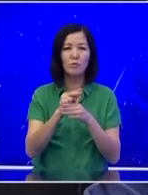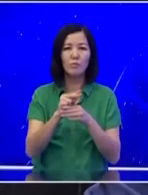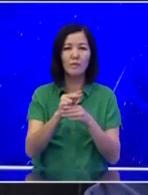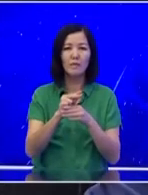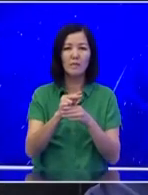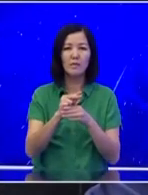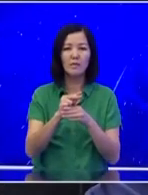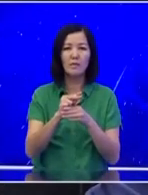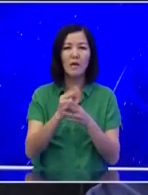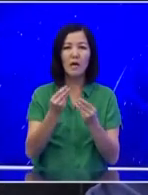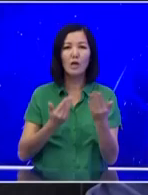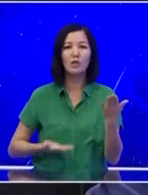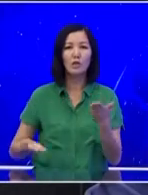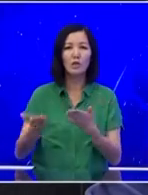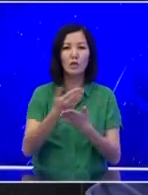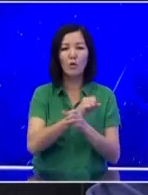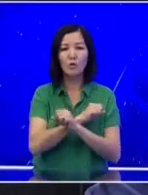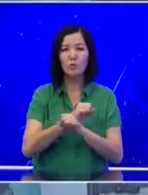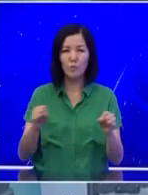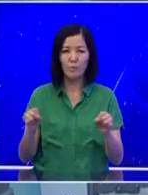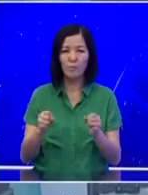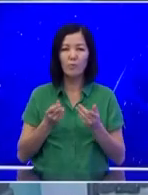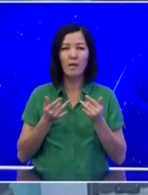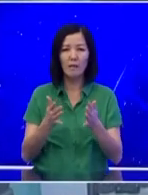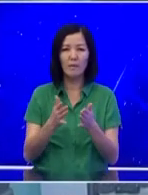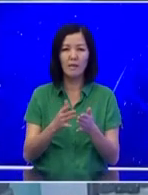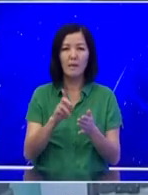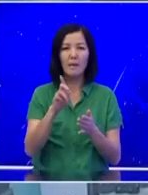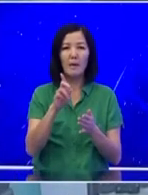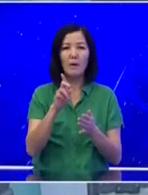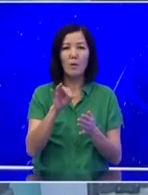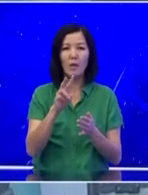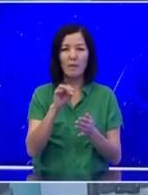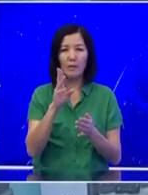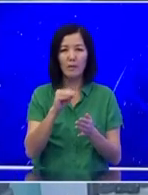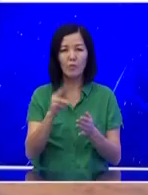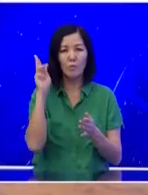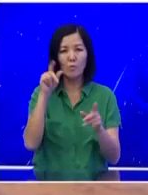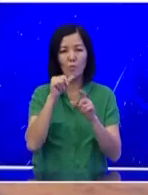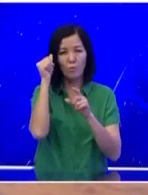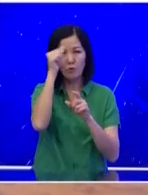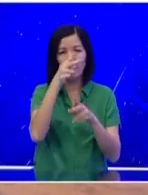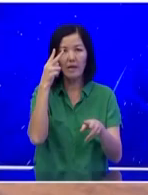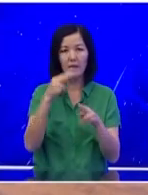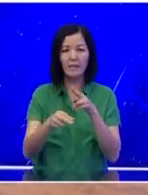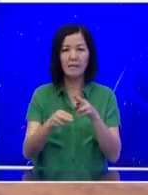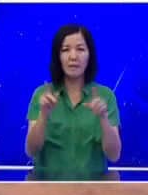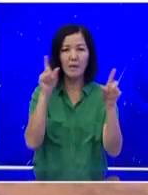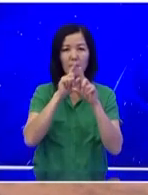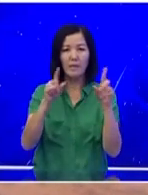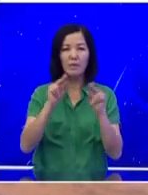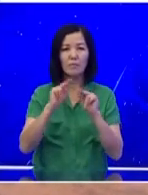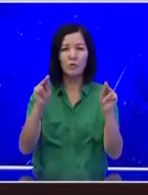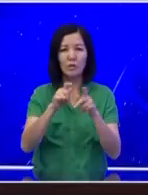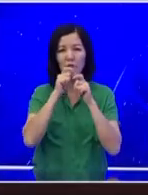деген желеумен ақша жинауға жол бермеуі талап етілді. Батыржан Құлаймергенұлы оқу жылы аяқталды деп, мектепте